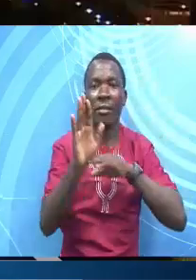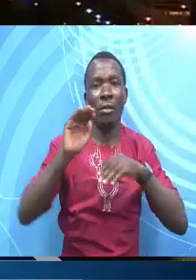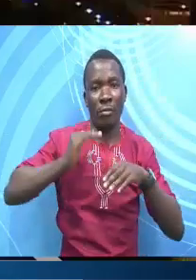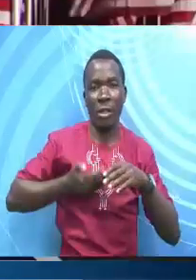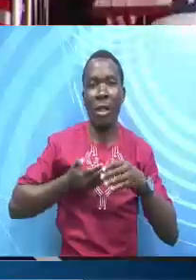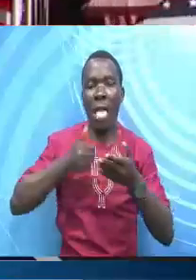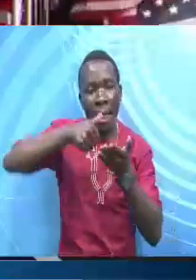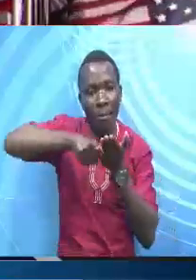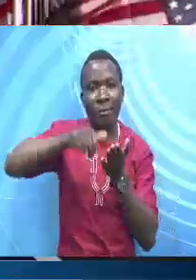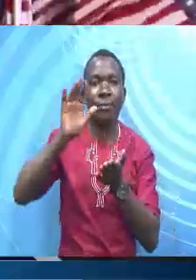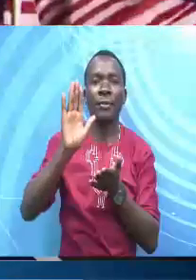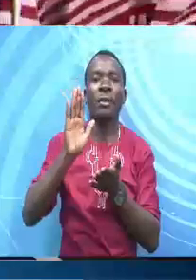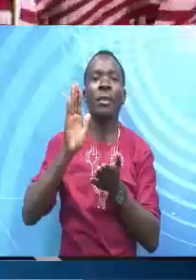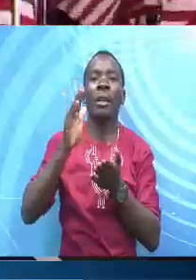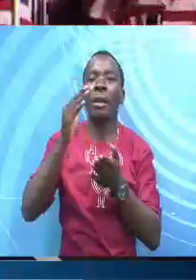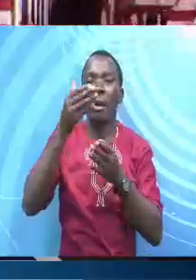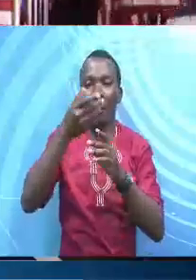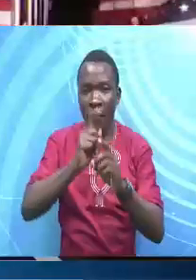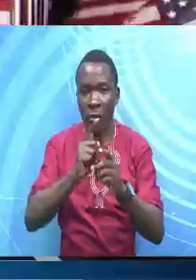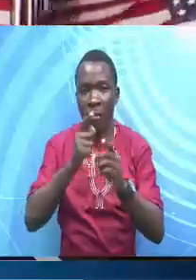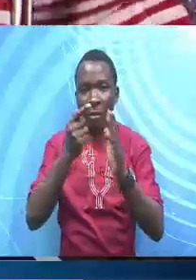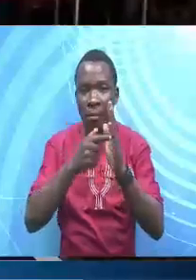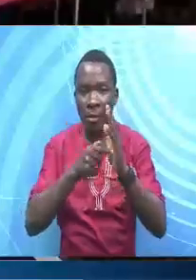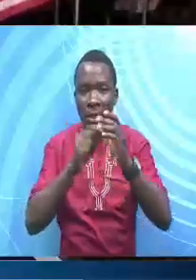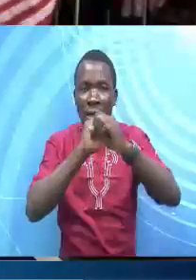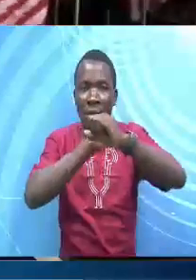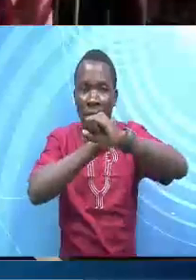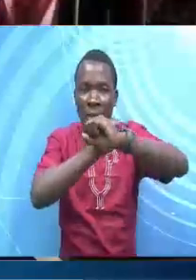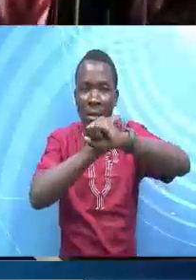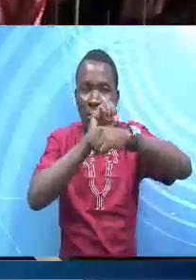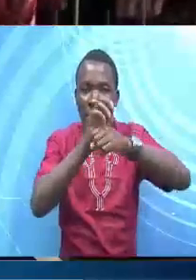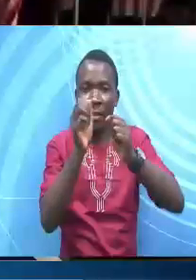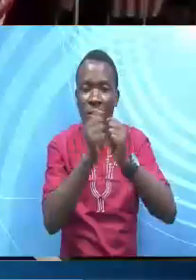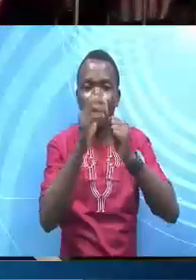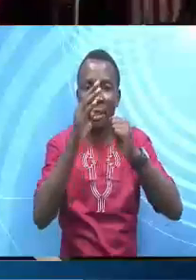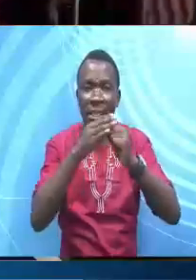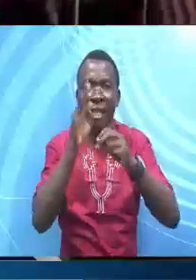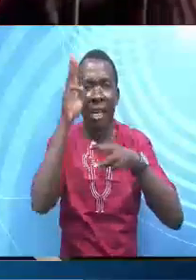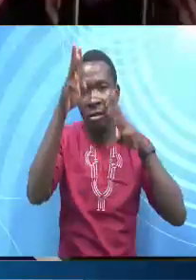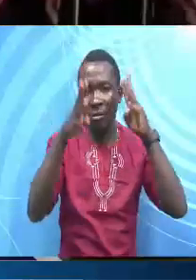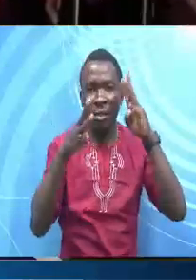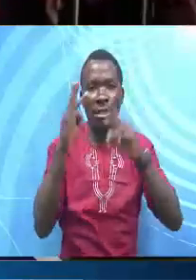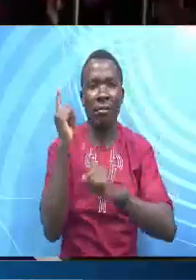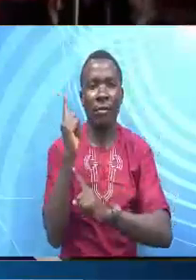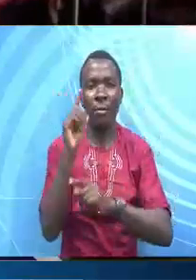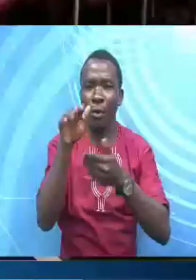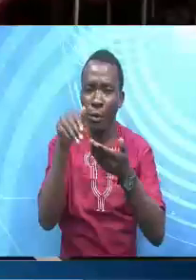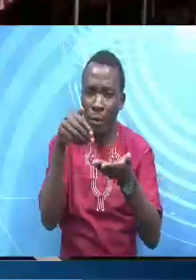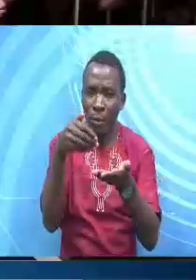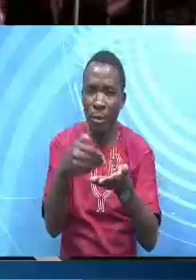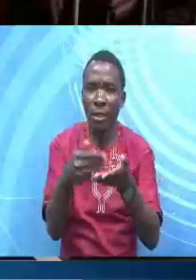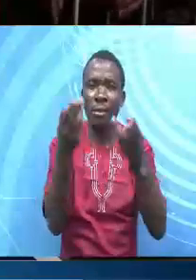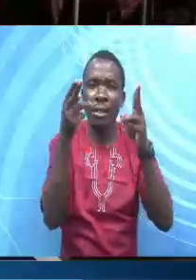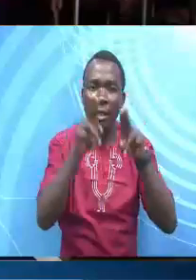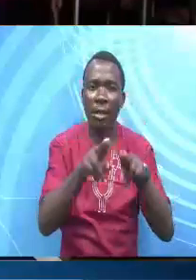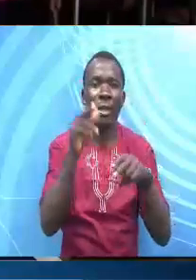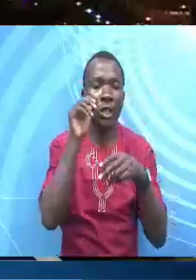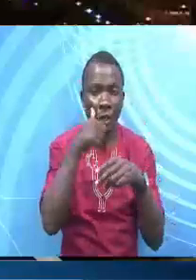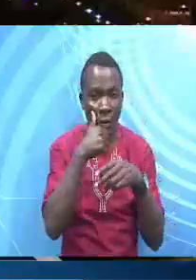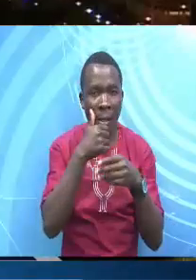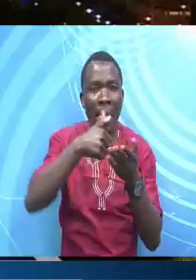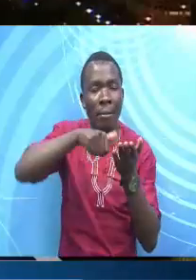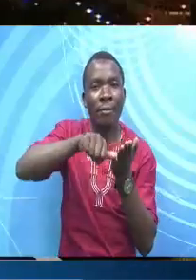kuva ku mabwiriza yo kwirinda COVID-19 ku mpungenge z'umutekano, kuririmba kwa Lady Gaga, habi nibyo byose bizaba ku munsi w'ejo